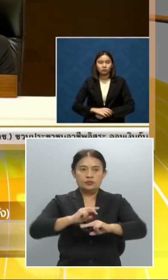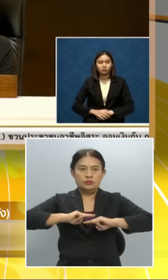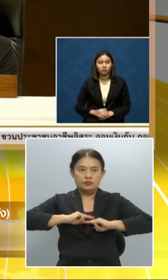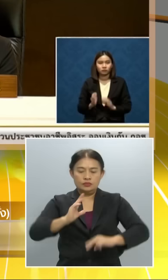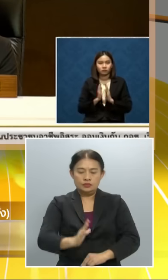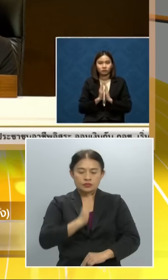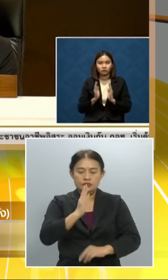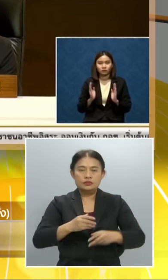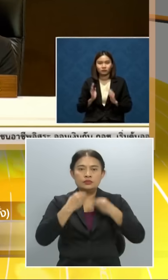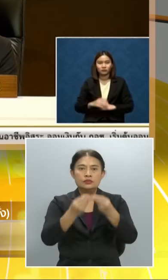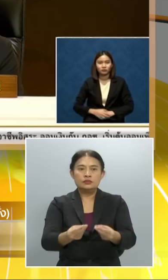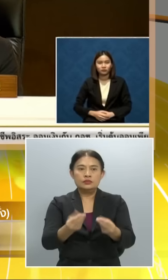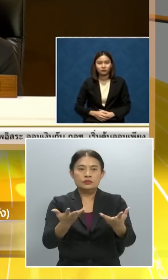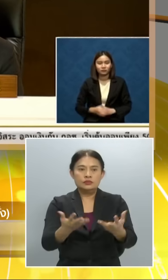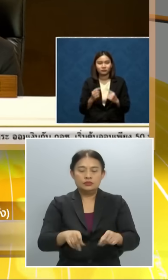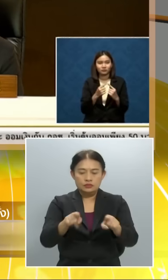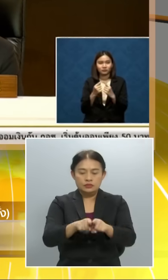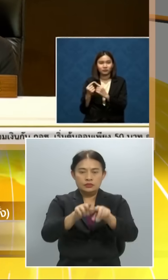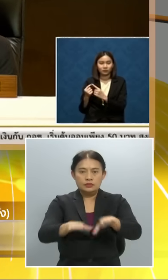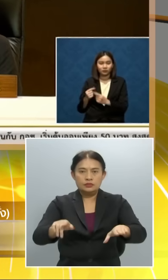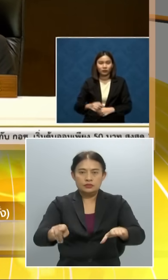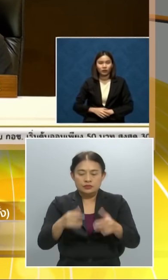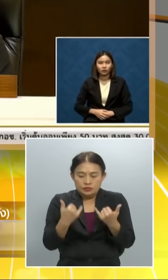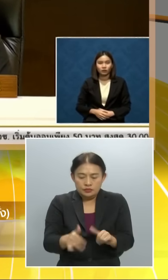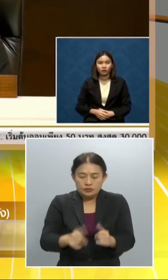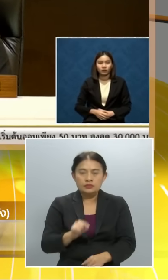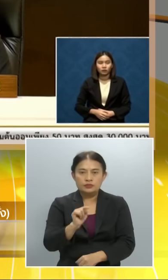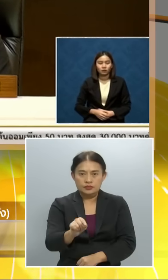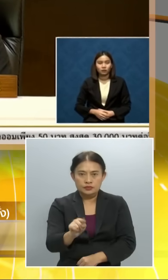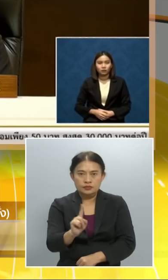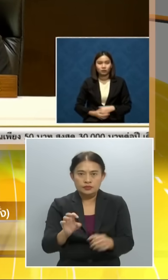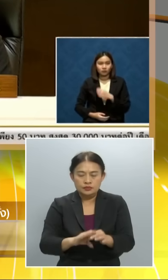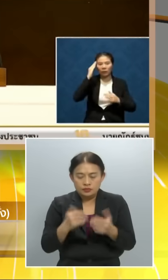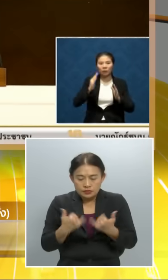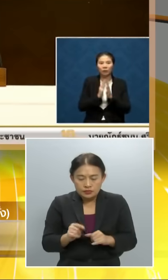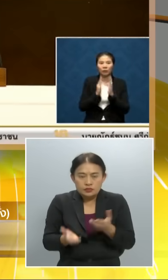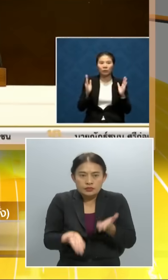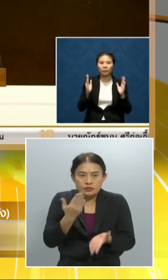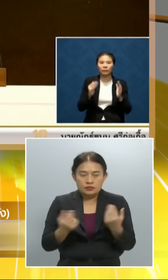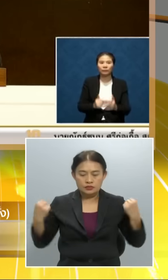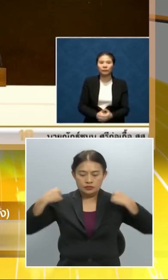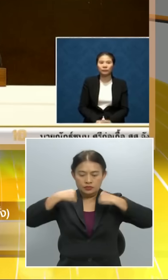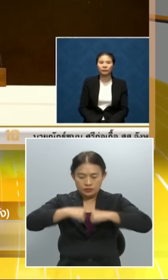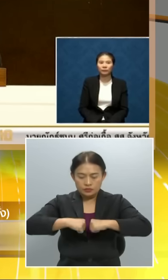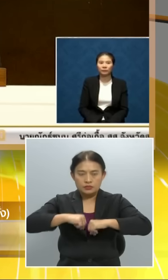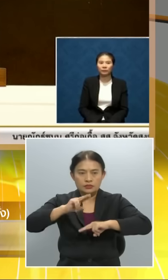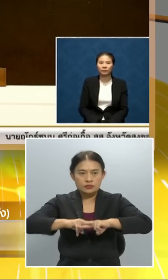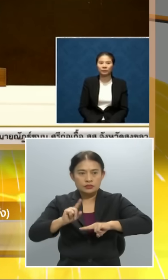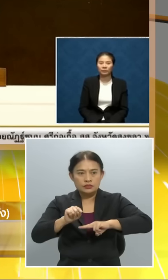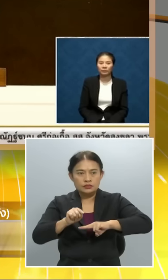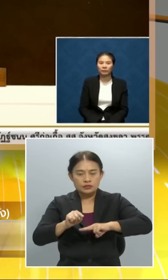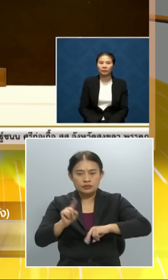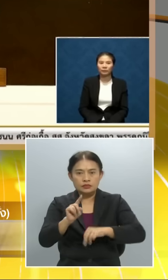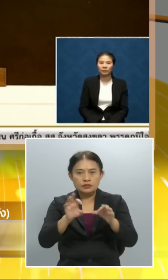เกียรติสถานที่ทำเหมือนเด็กเล่นในสนามเด็กเล่นจะเล่นจะทำตัวอะไรแต่งตัวขึ้นบัลลังก์อย่างไรพ่วงด้วยคดี